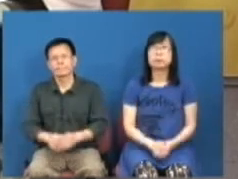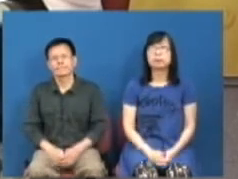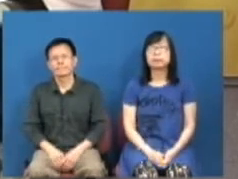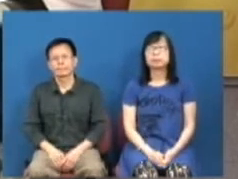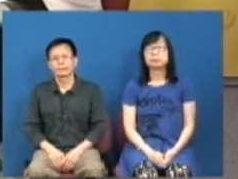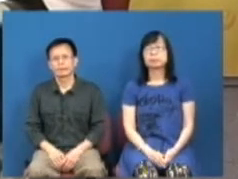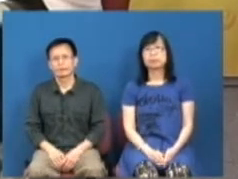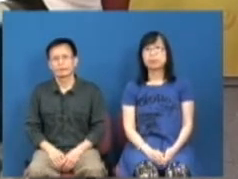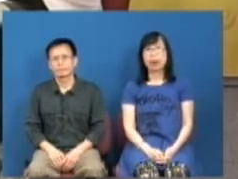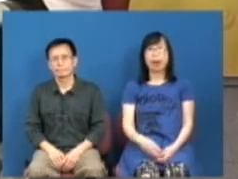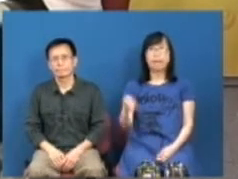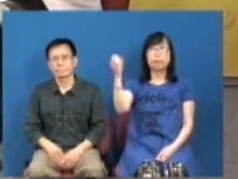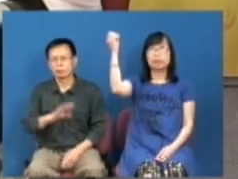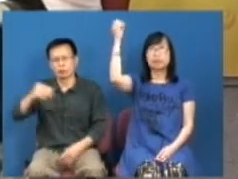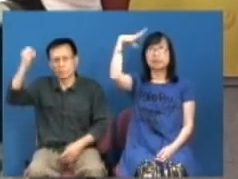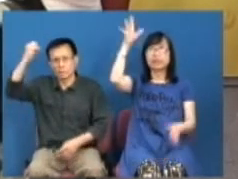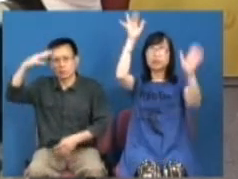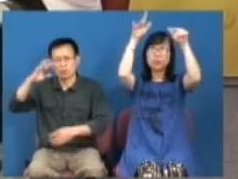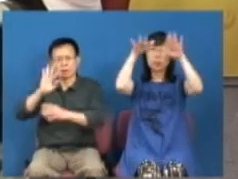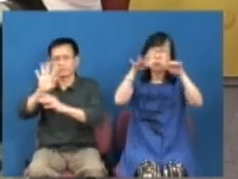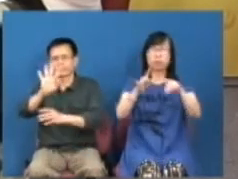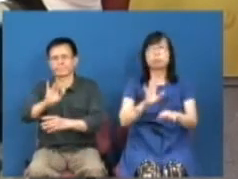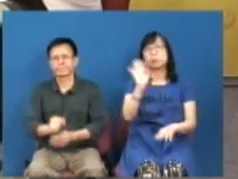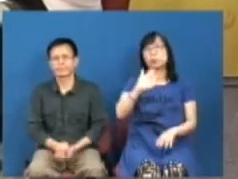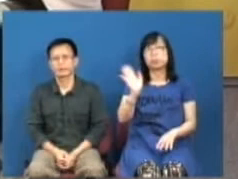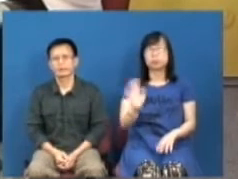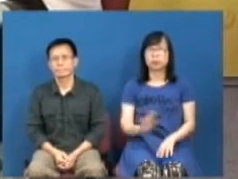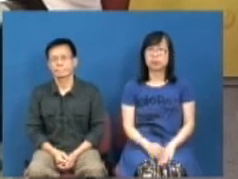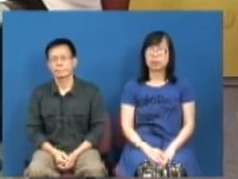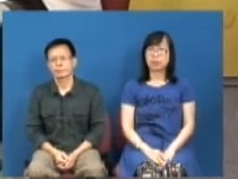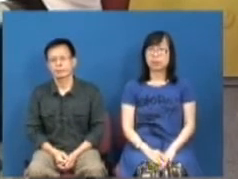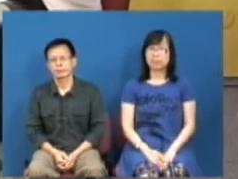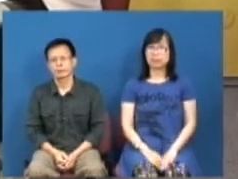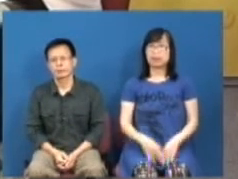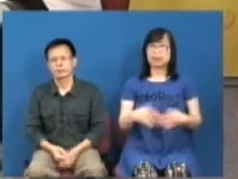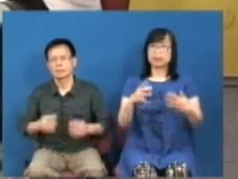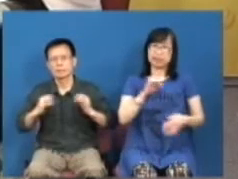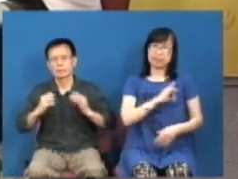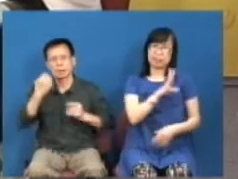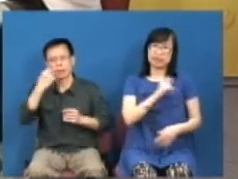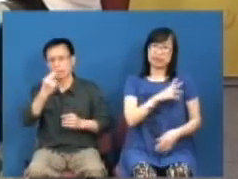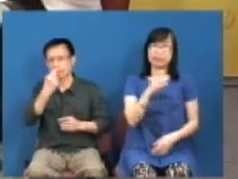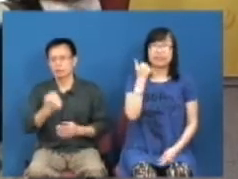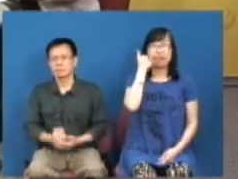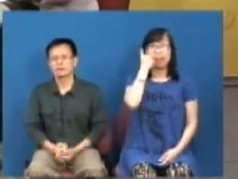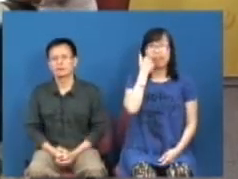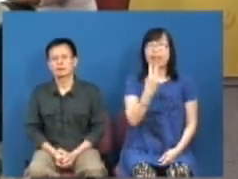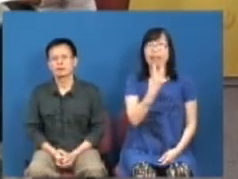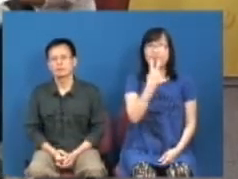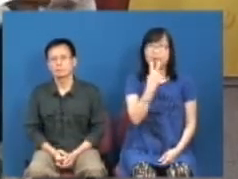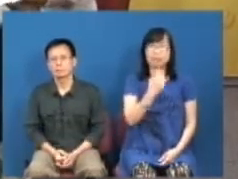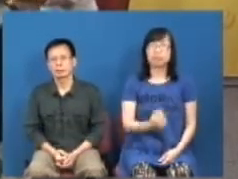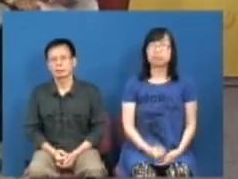唔會即係日曬雨淋， 係啊，冇錯。 係啦，呢個就直情係一個即係 天然冷氣咯。 係啊，即係